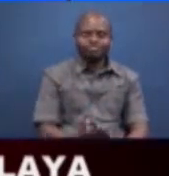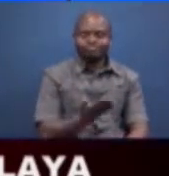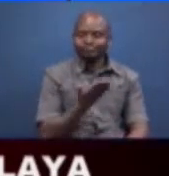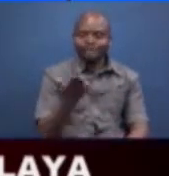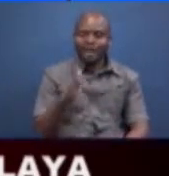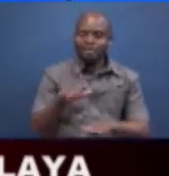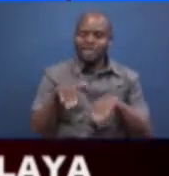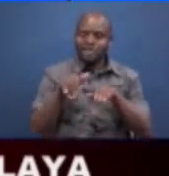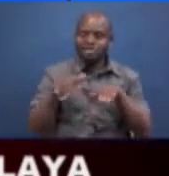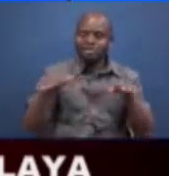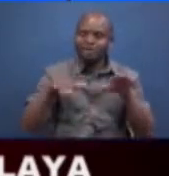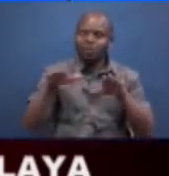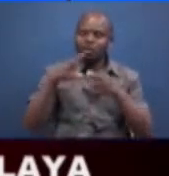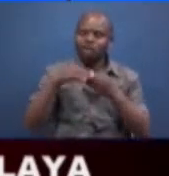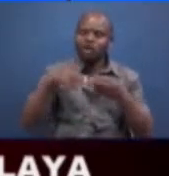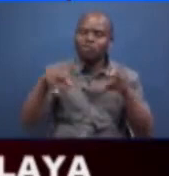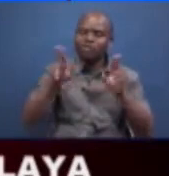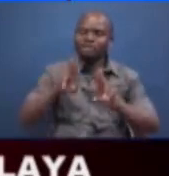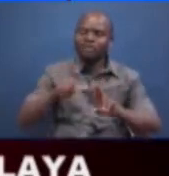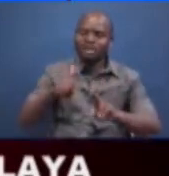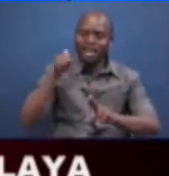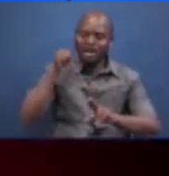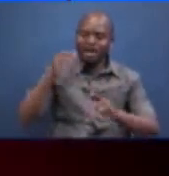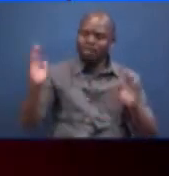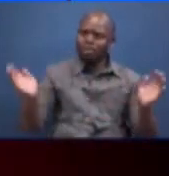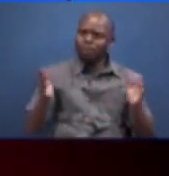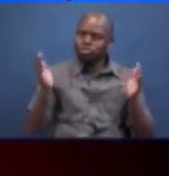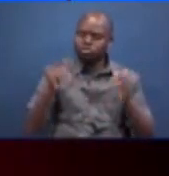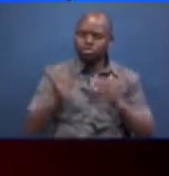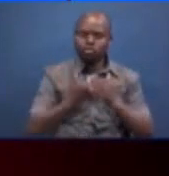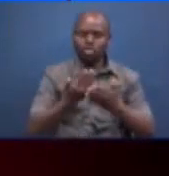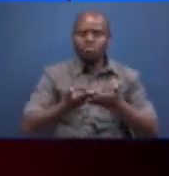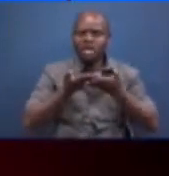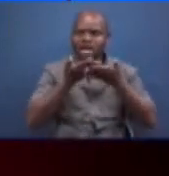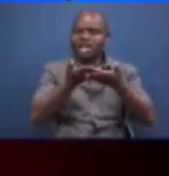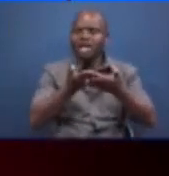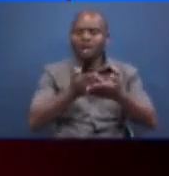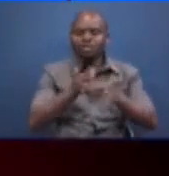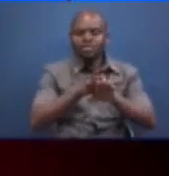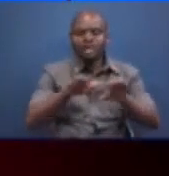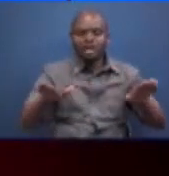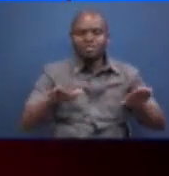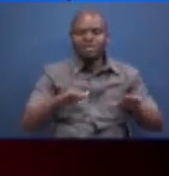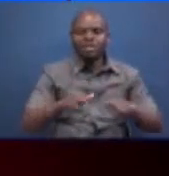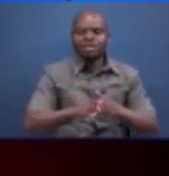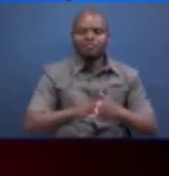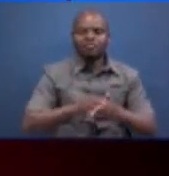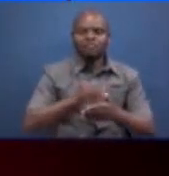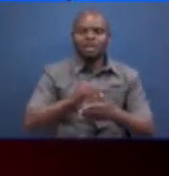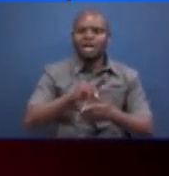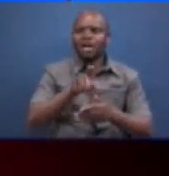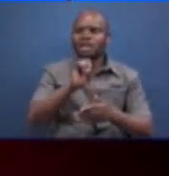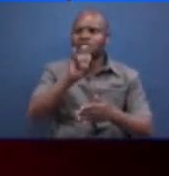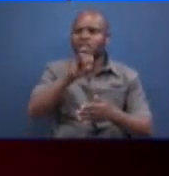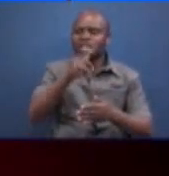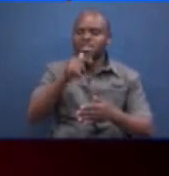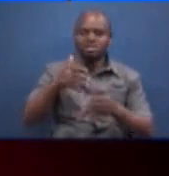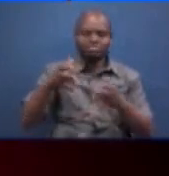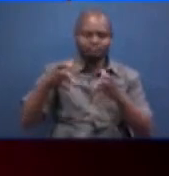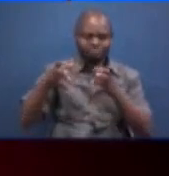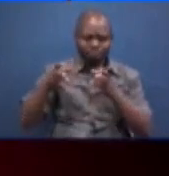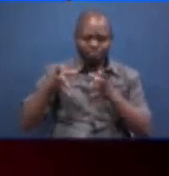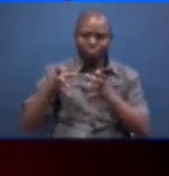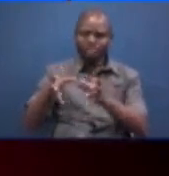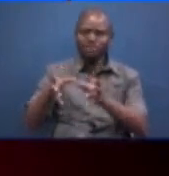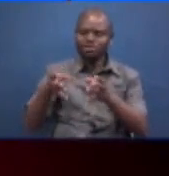Kwingineko, Baraza la Usalama la Umoja wa Mataifa jana liliahimiza mataifa kutoa msaada ya usalama kwa Haiti kwa kupeleka kikosi